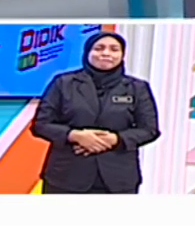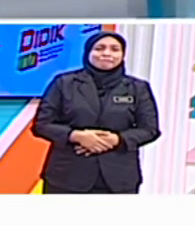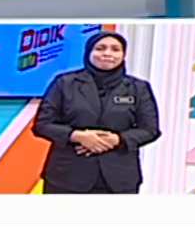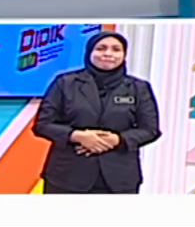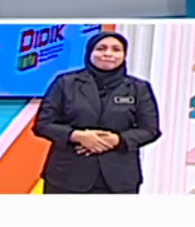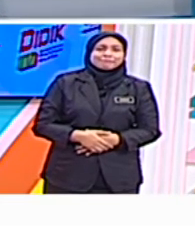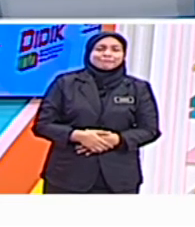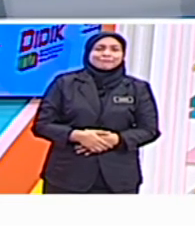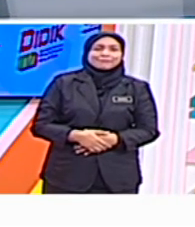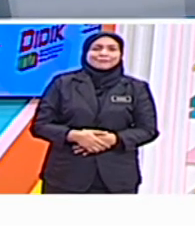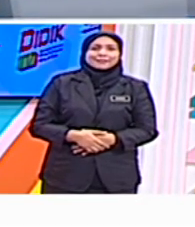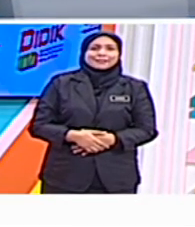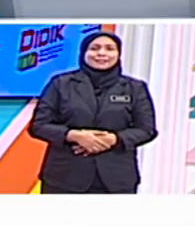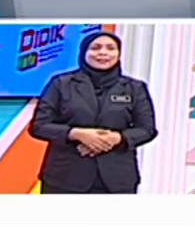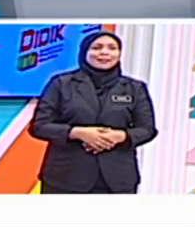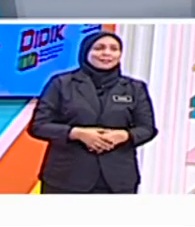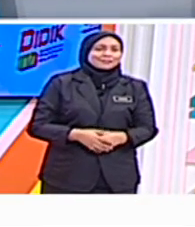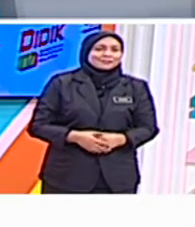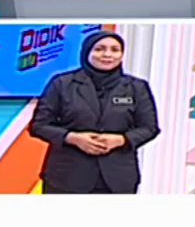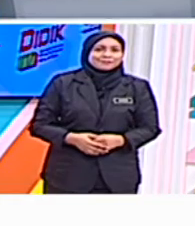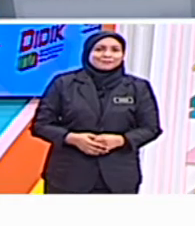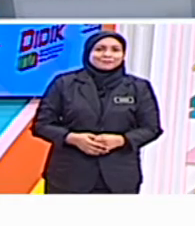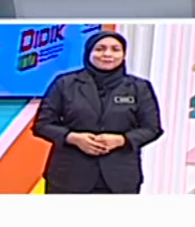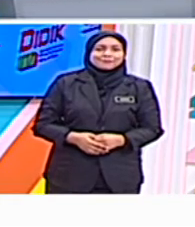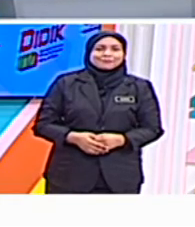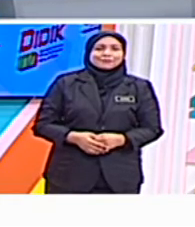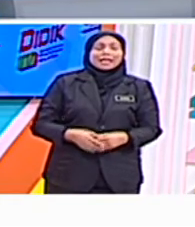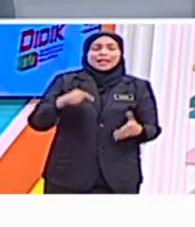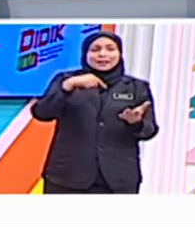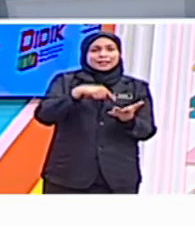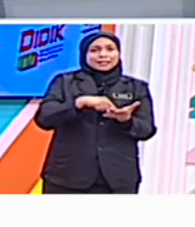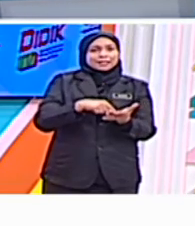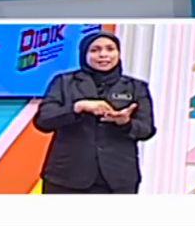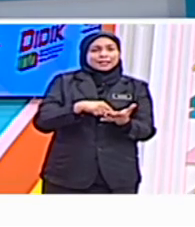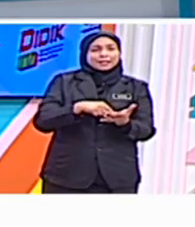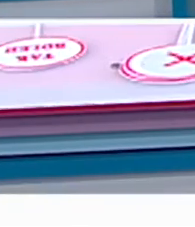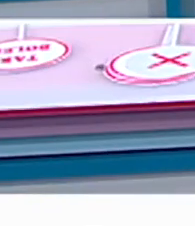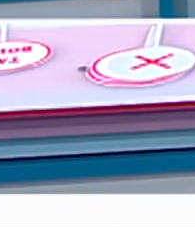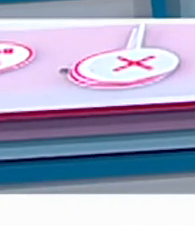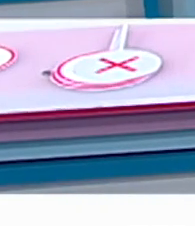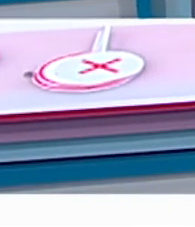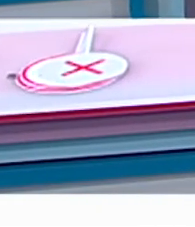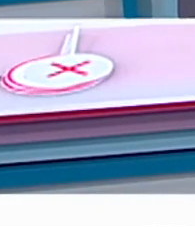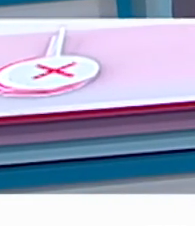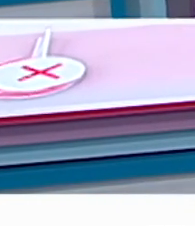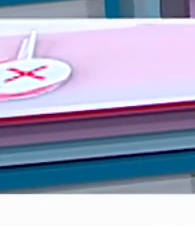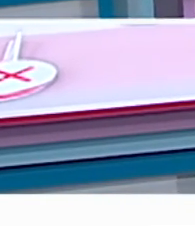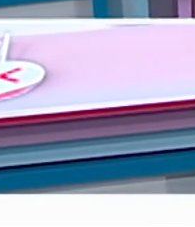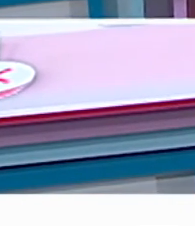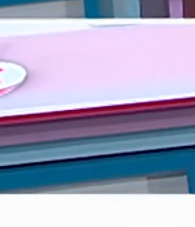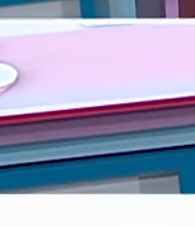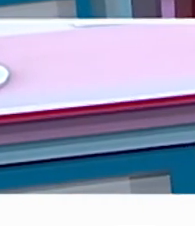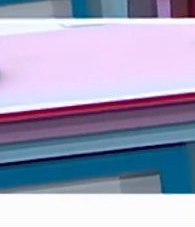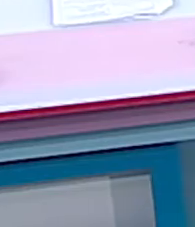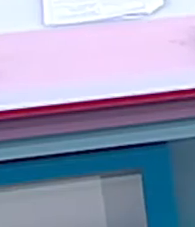sini? Sebab cikgu nak pasang gambar kat situ. Okey. Okey ya. Ini adalah faedah jika kita menjaga kehormatan